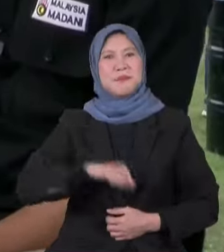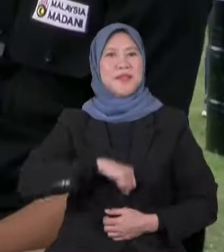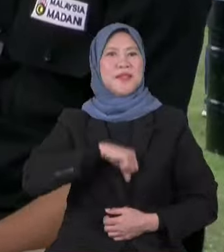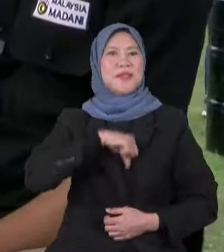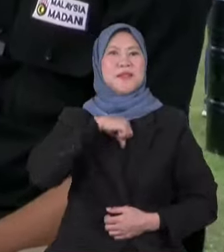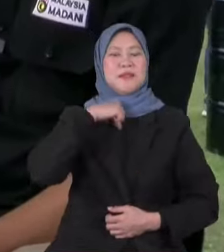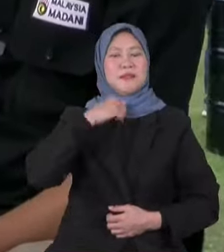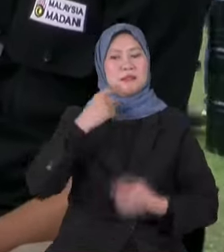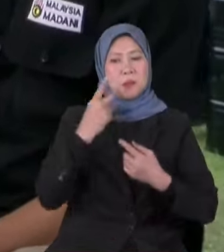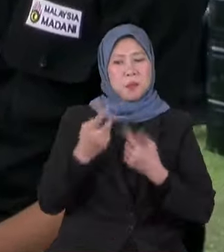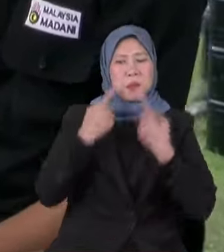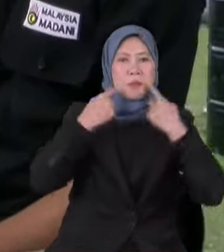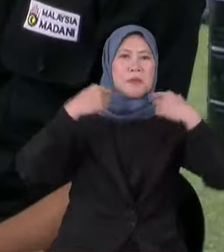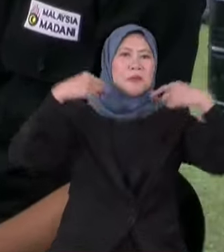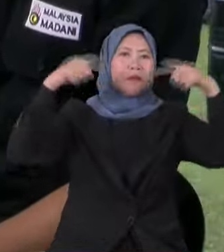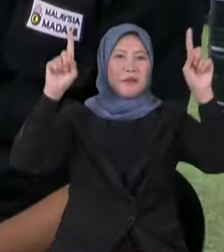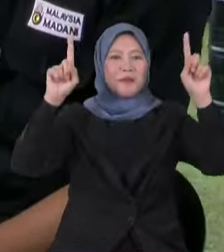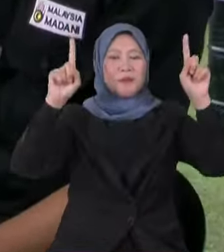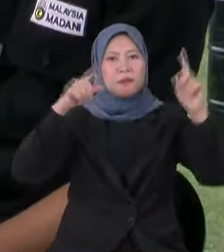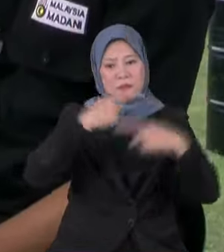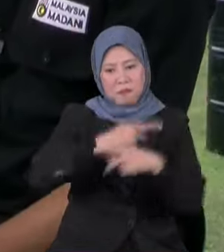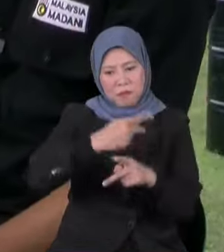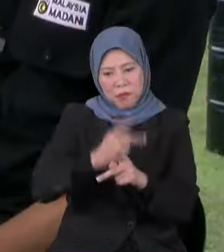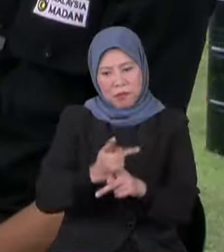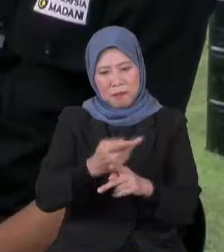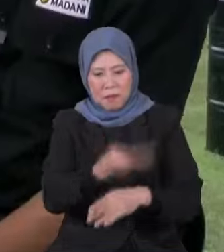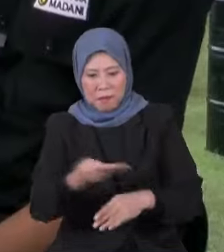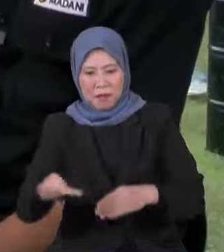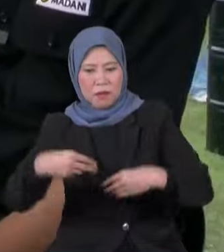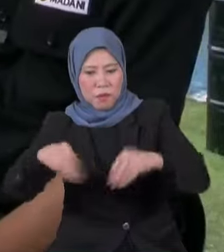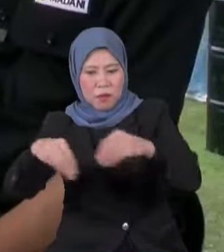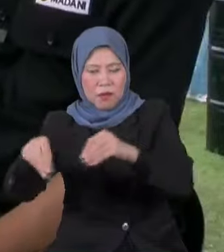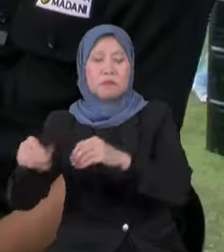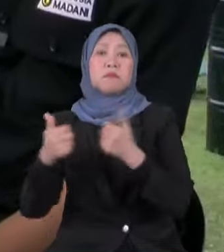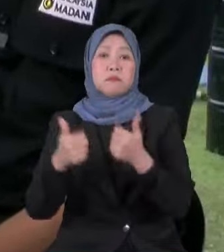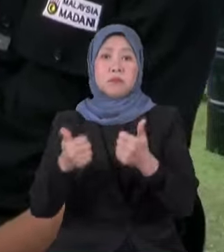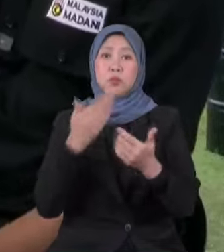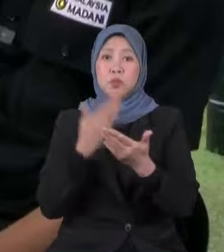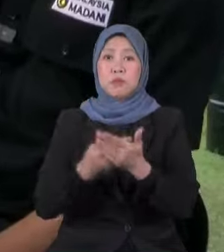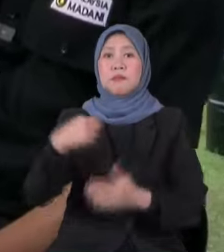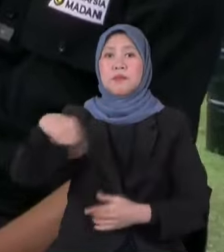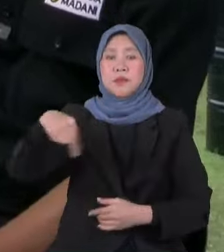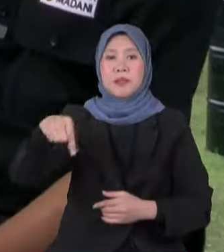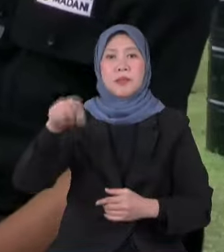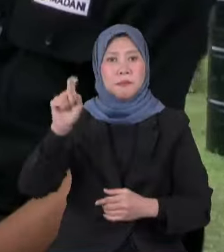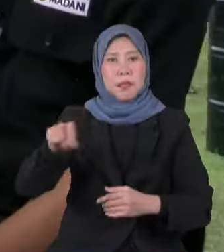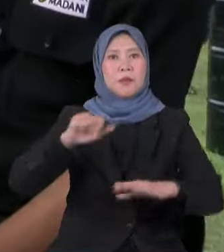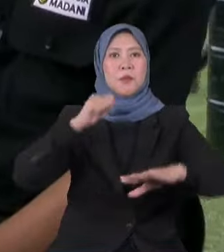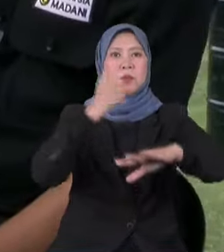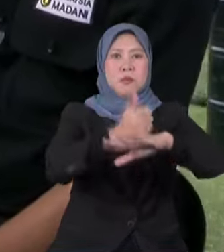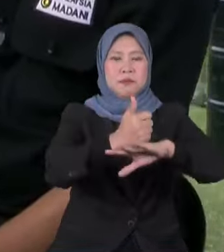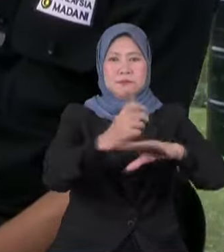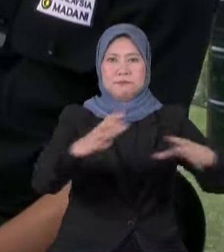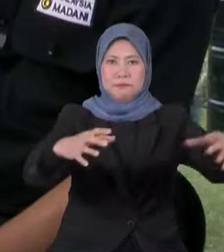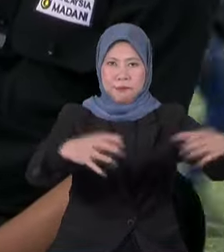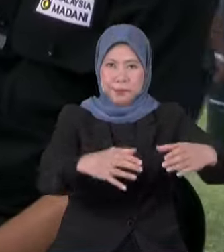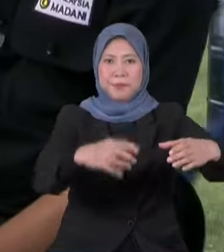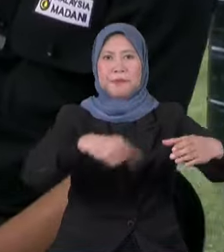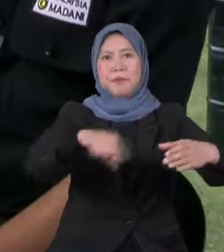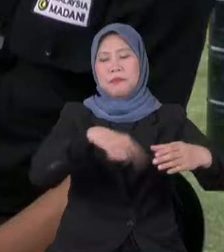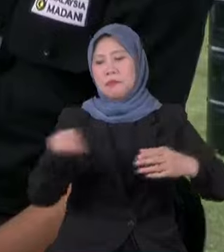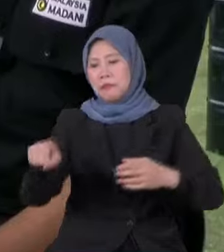dengan pencapaian mereka. Hasil produk mereka cukup baik, tetapi hanyalah kita perlu wujudkan platform supaya lagi